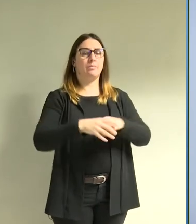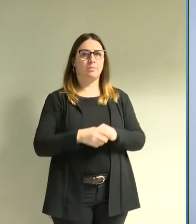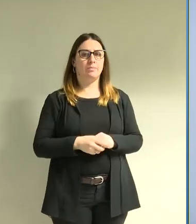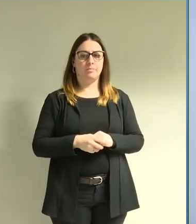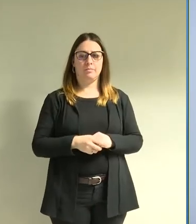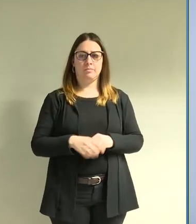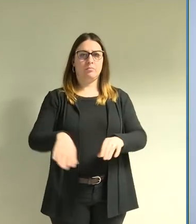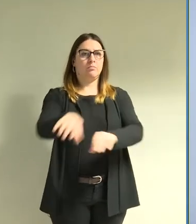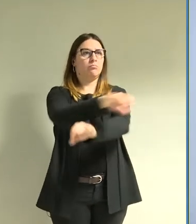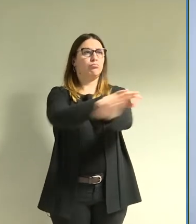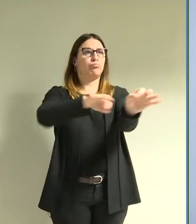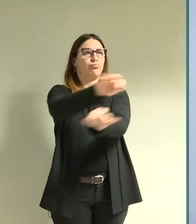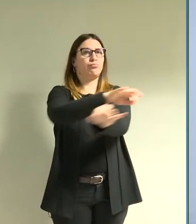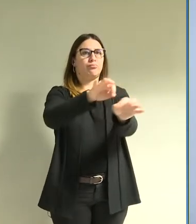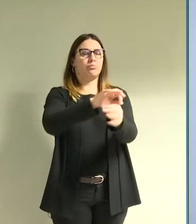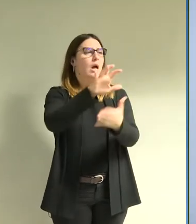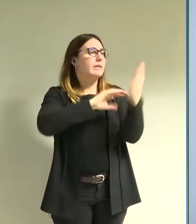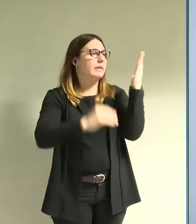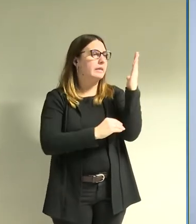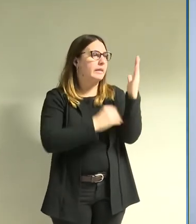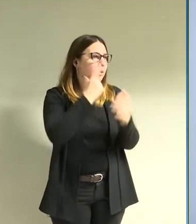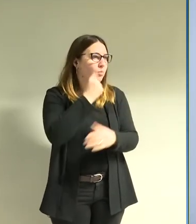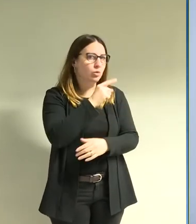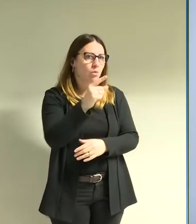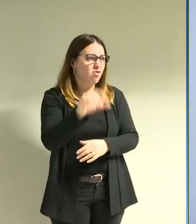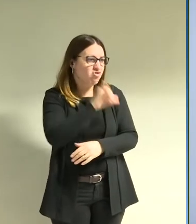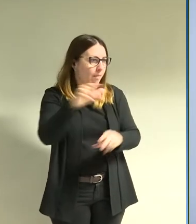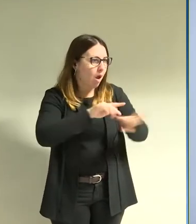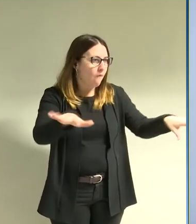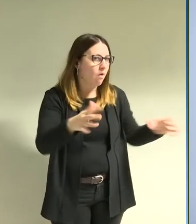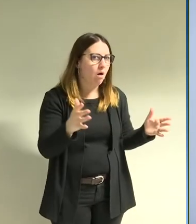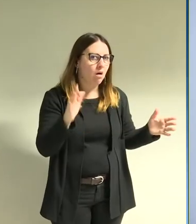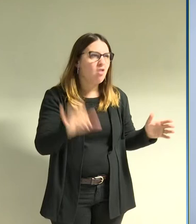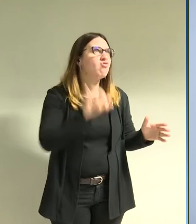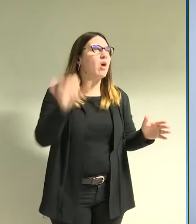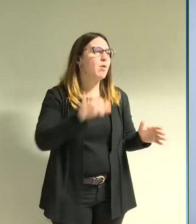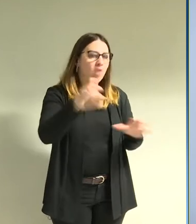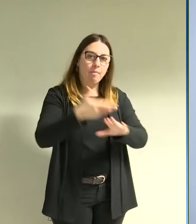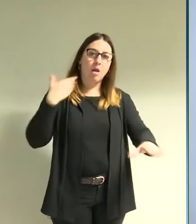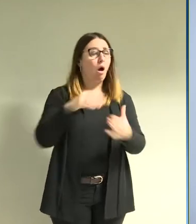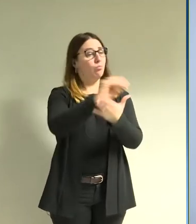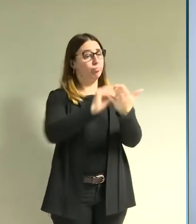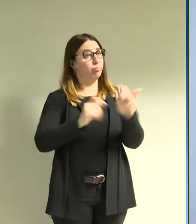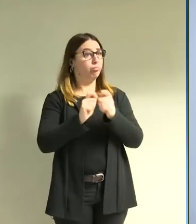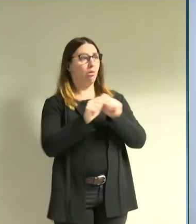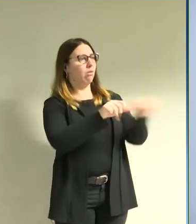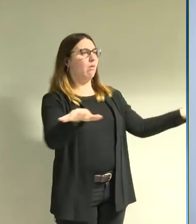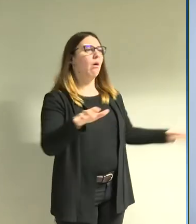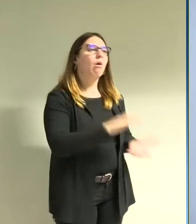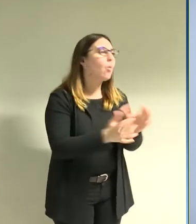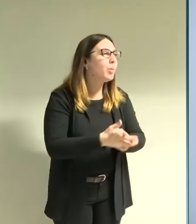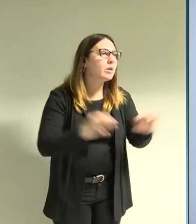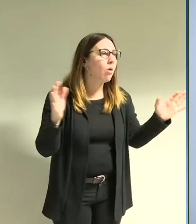alors mais le texte amendé monsieur pinel sas et on ne fait jamais sur aucun des amendements on envoie les textes amendés trop compliqué